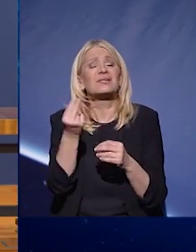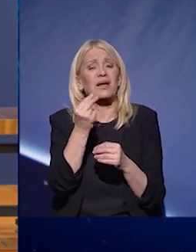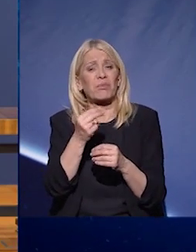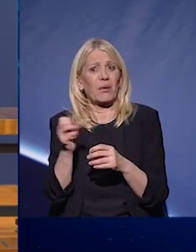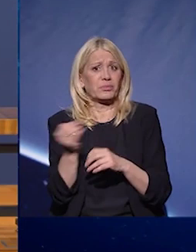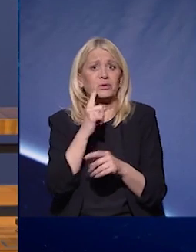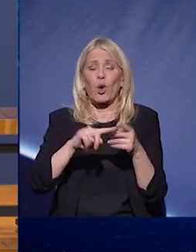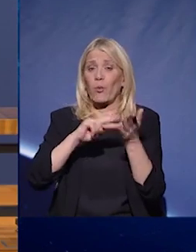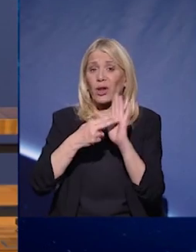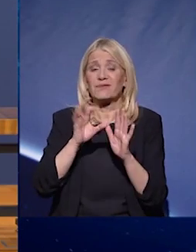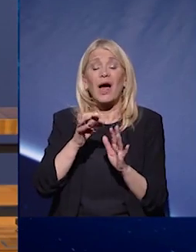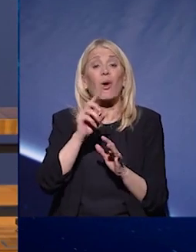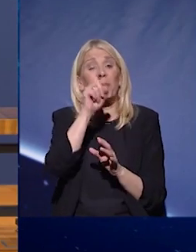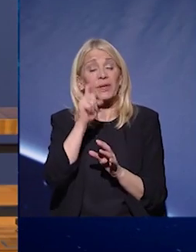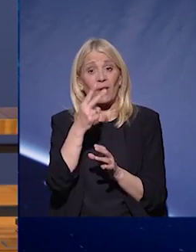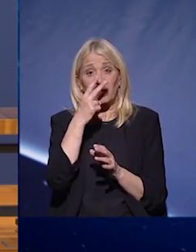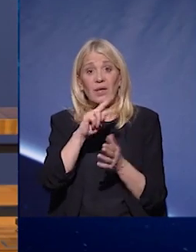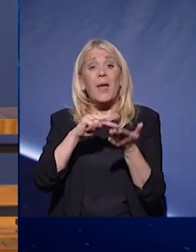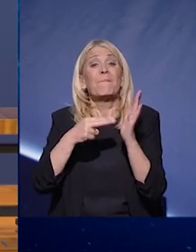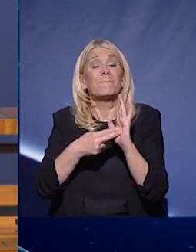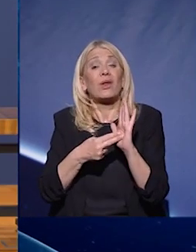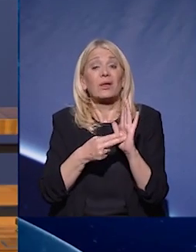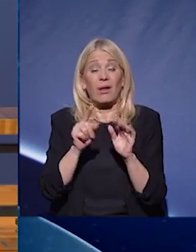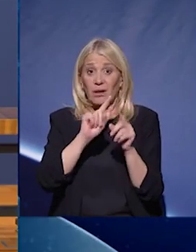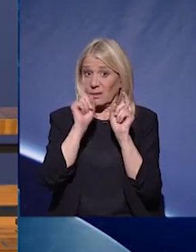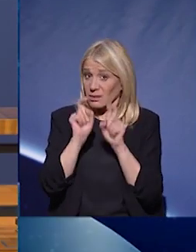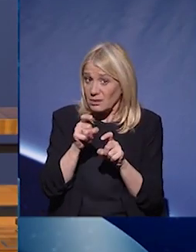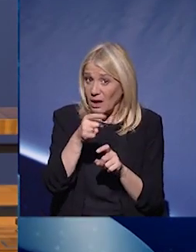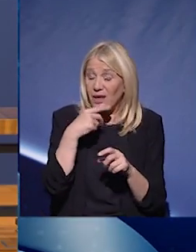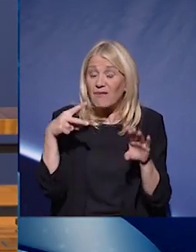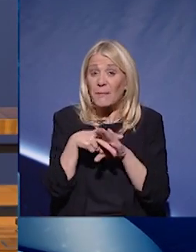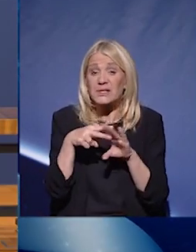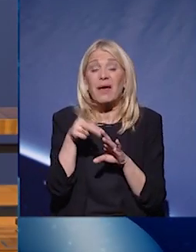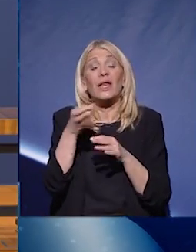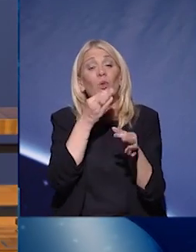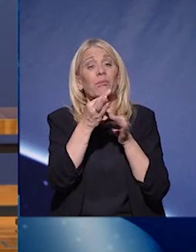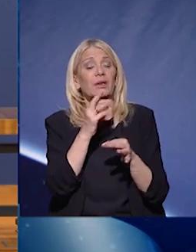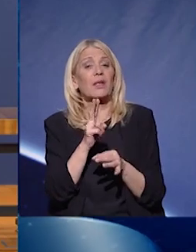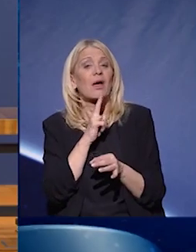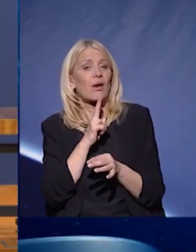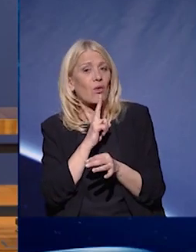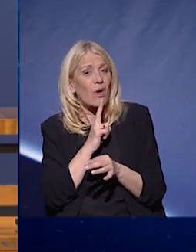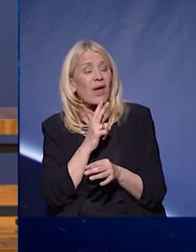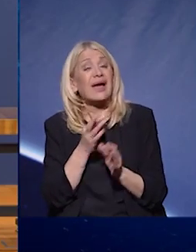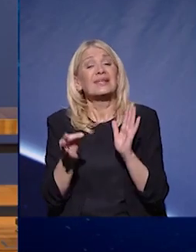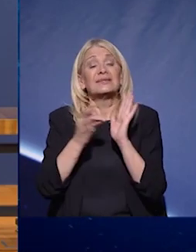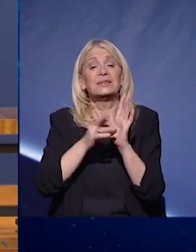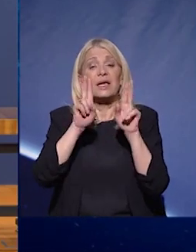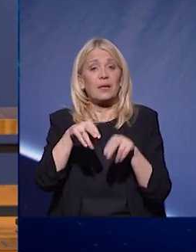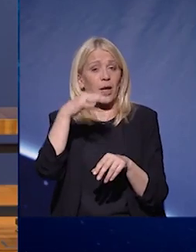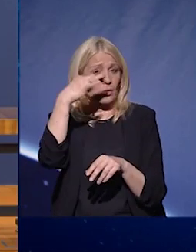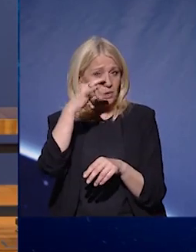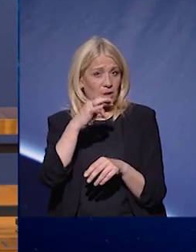ste rekli da u svakom pitanju negde vidite politizaciju. Da li vam zapravo smetaju pitanja koja za cilj imaju samo